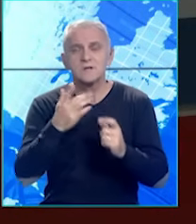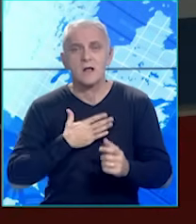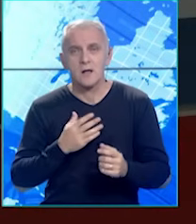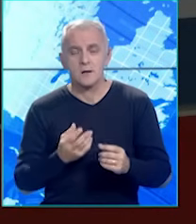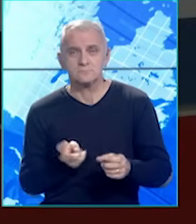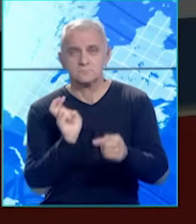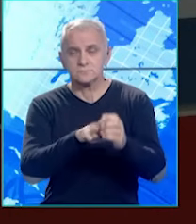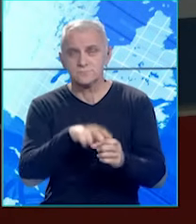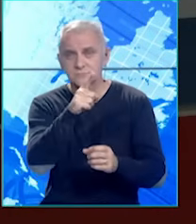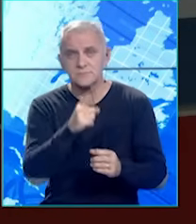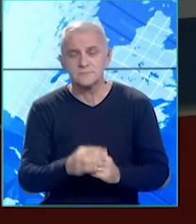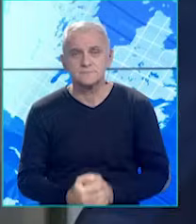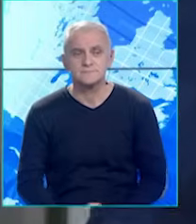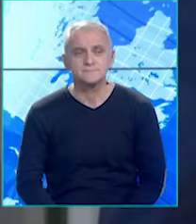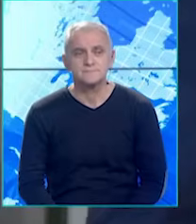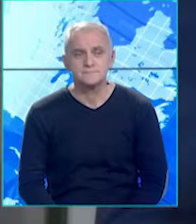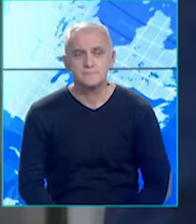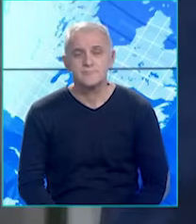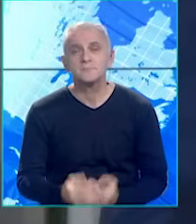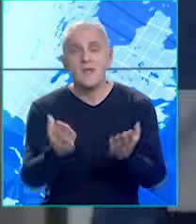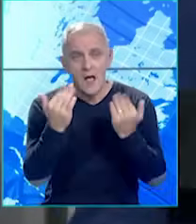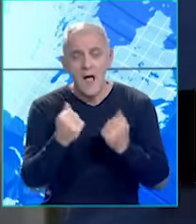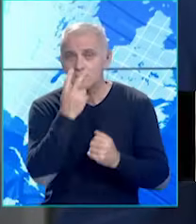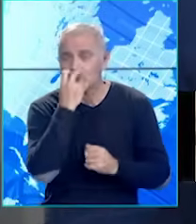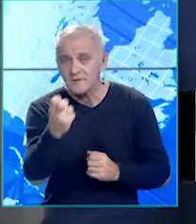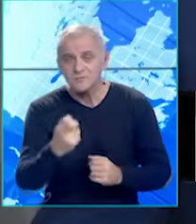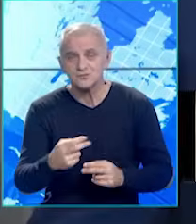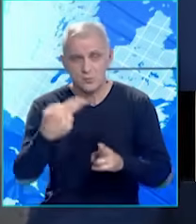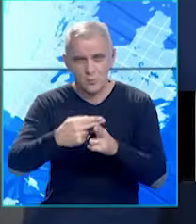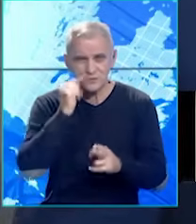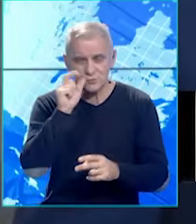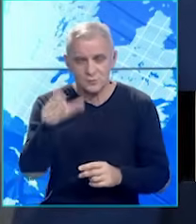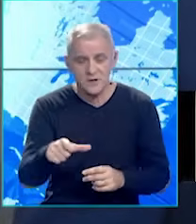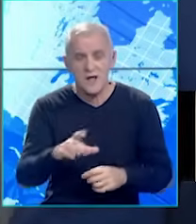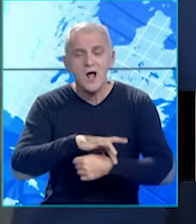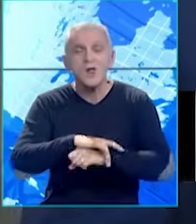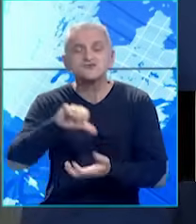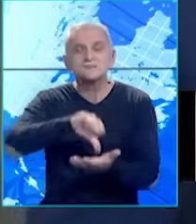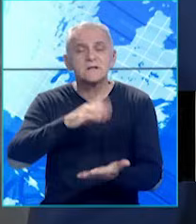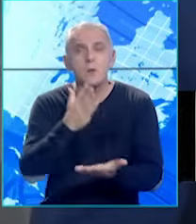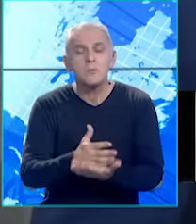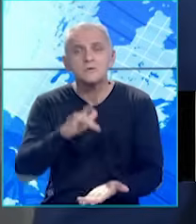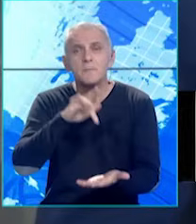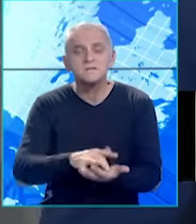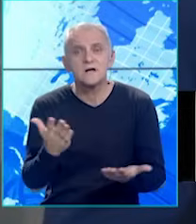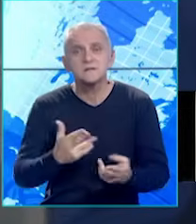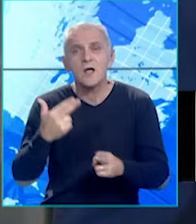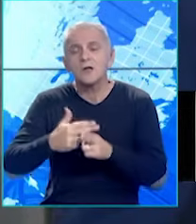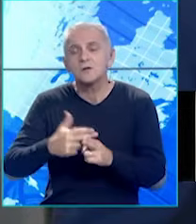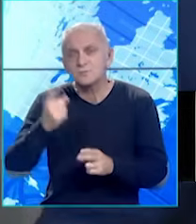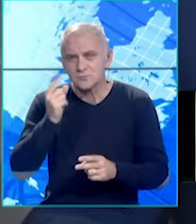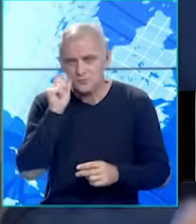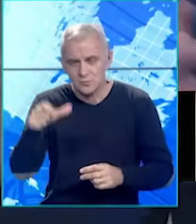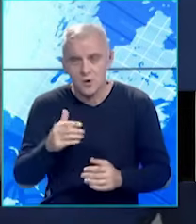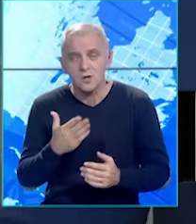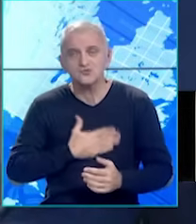države programu Eurotransplant. Hajmo privući pacijente da klinički centar bude i mjesto gdje će pacijenti željeti da dođu da se